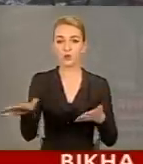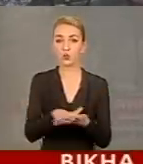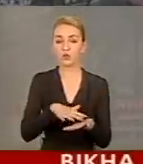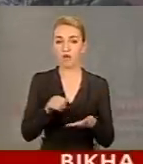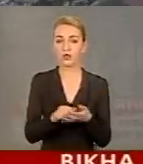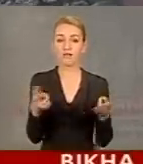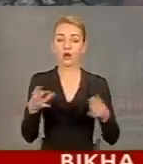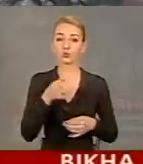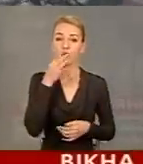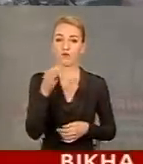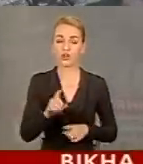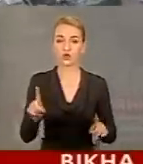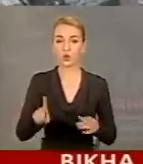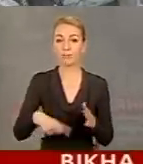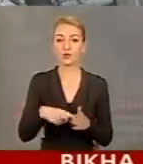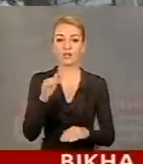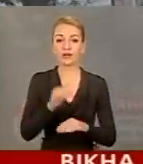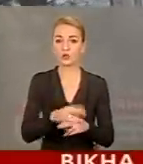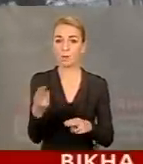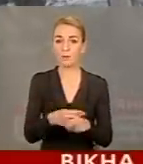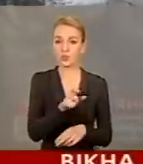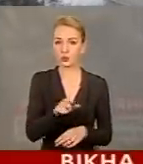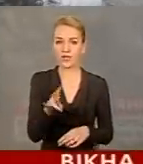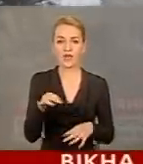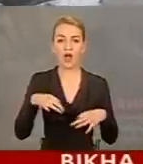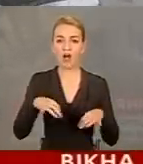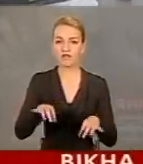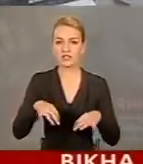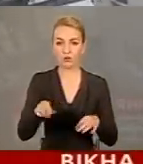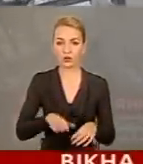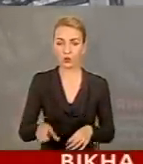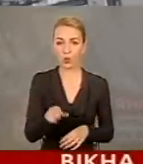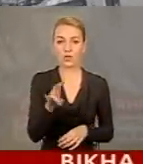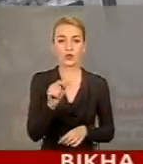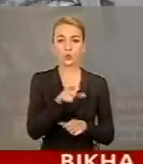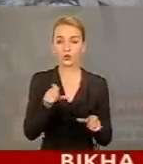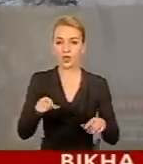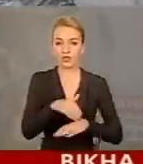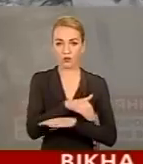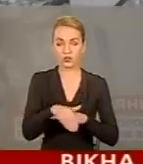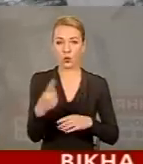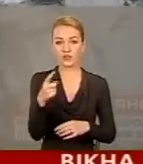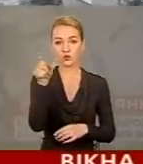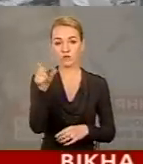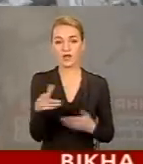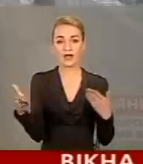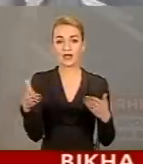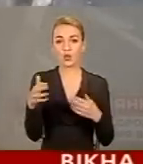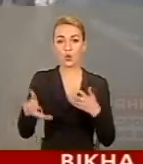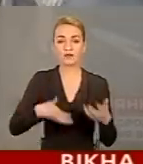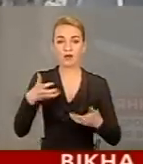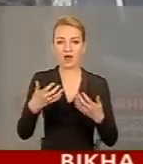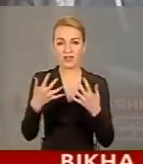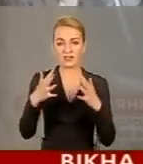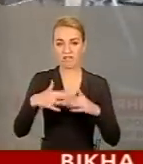варто зауважити, що місто фактично безлюдне. Ні автівок на дорогах, ні людей на вулицях. Лише один чоловік, який розбирає